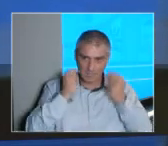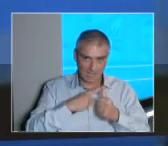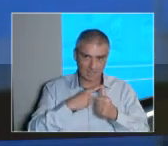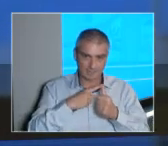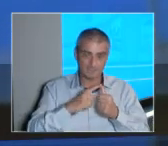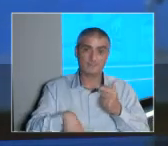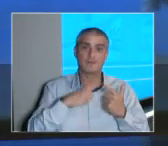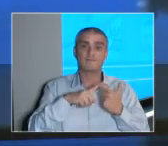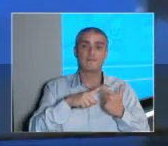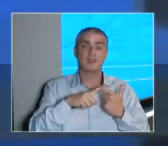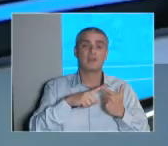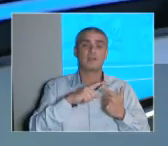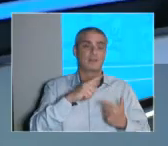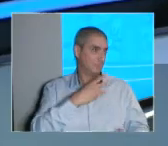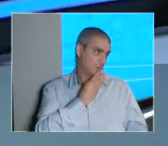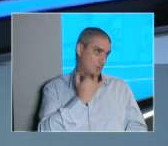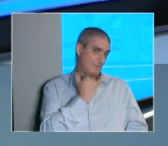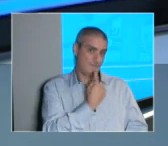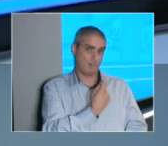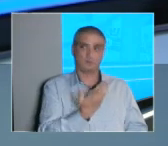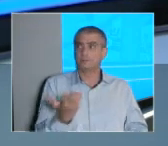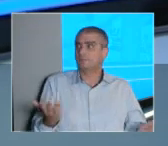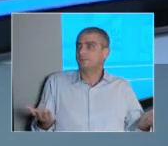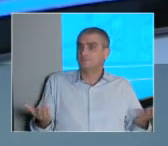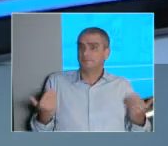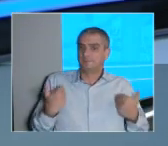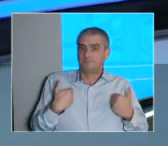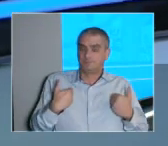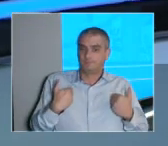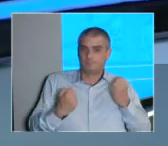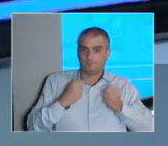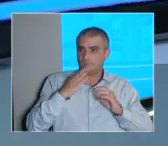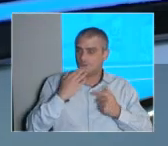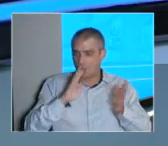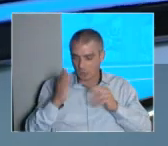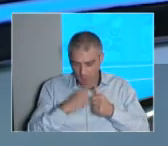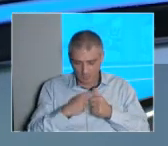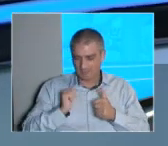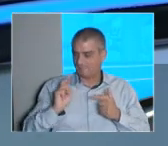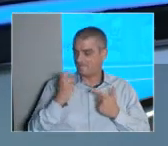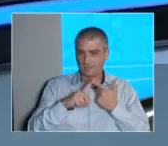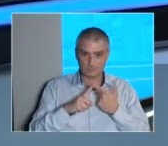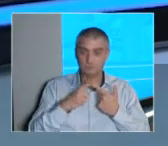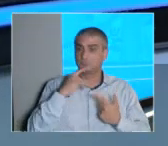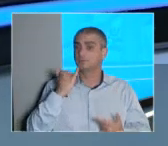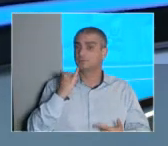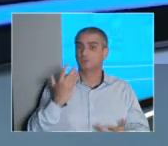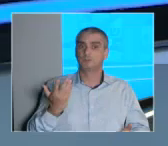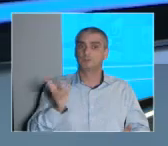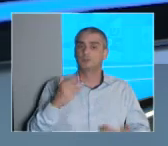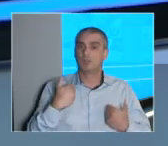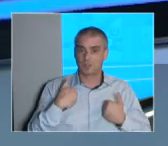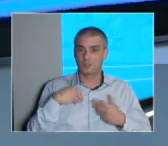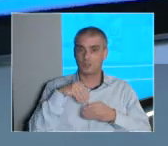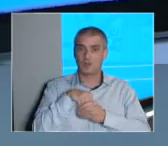קדנציה, אז החרדים הביאו את זה על עצמם בעצם. תראה, זה שהם רצו במתווה הכותל עם הזיגזג, ועם הגיוס לא היו עם עמדה עקבית. נכון, יש לנו